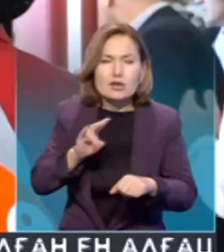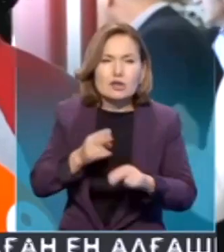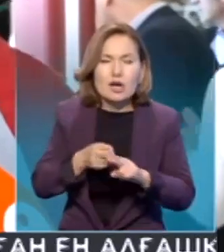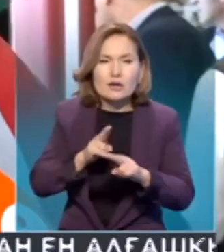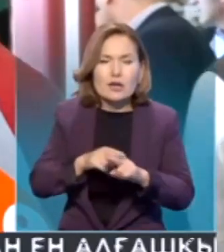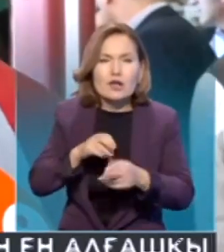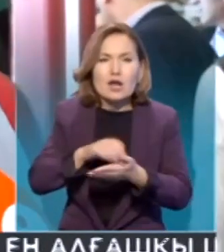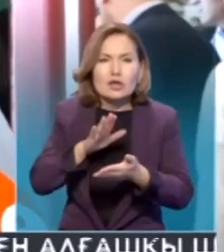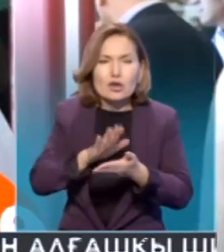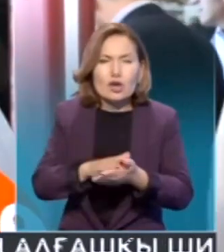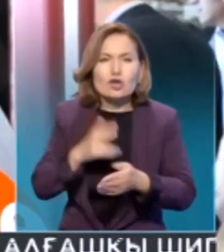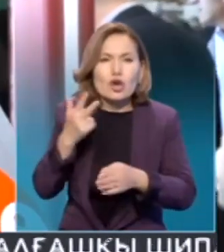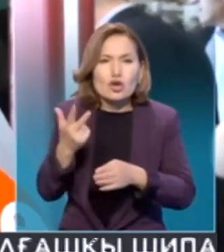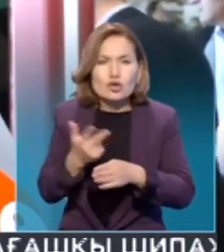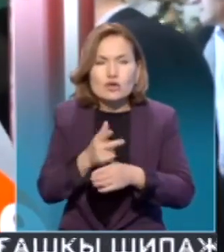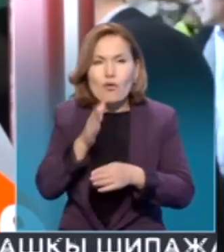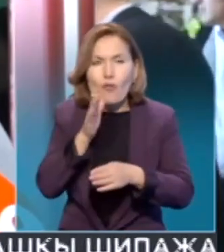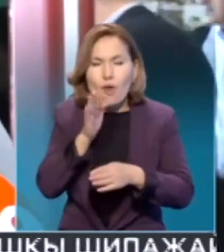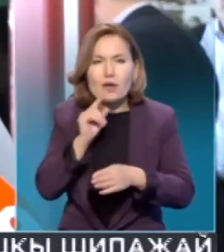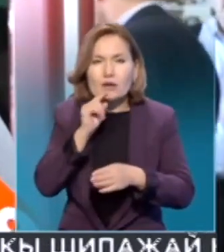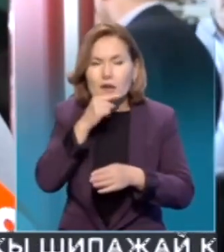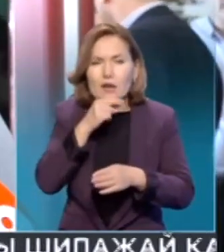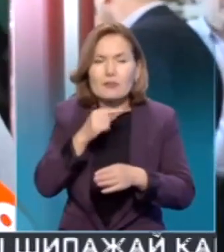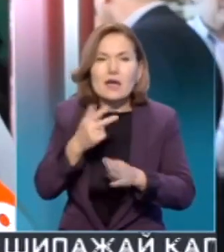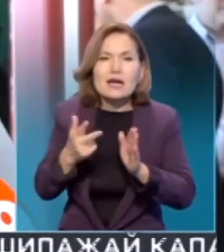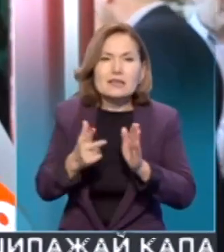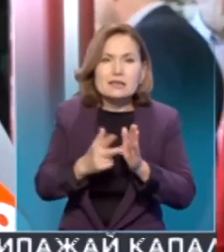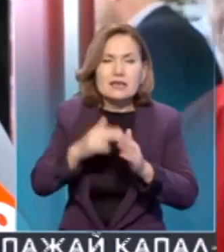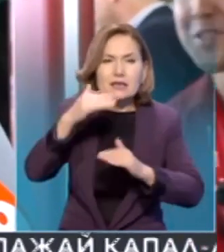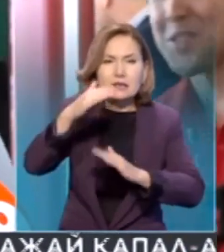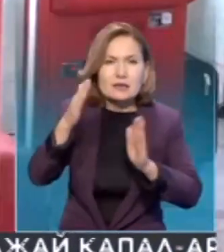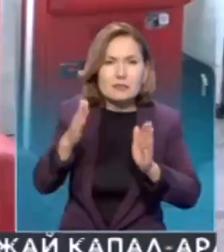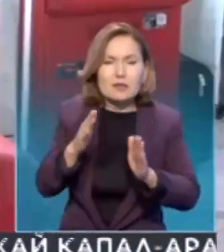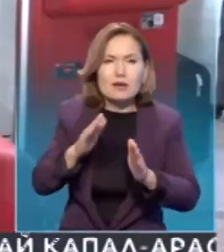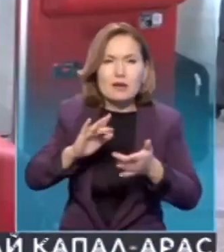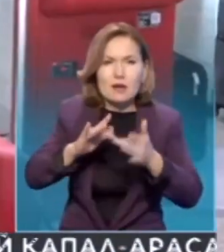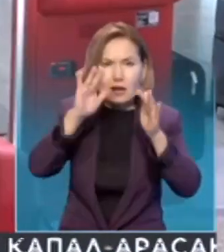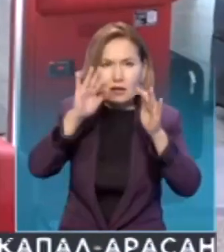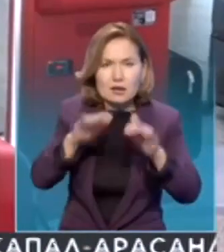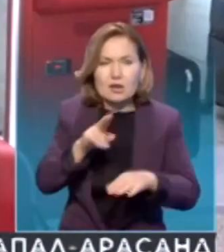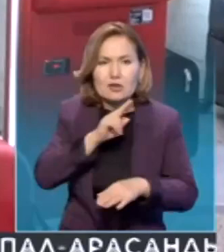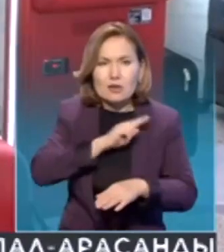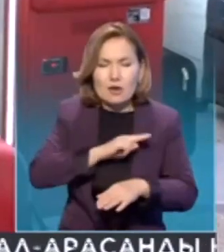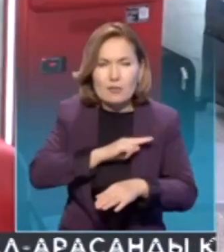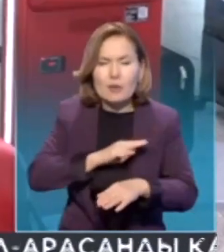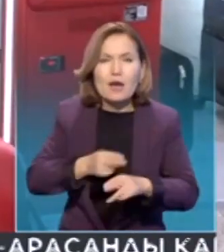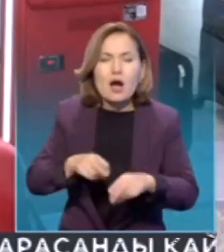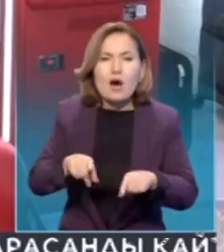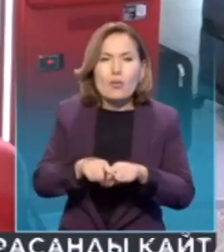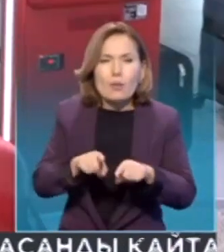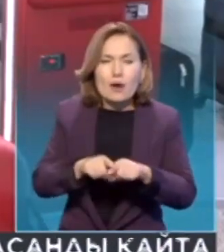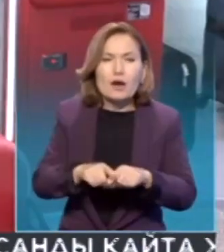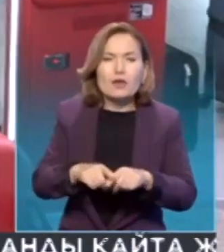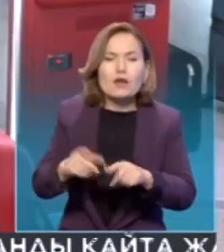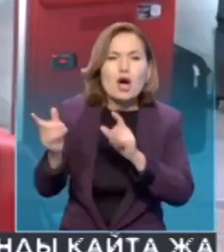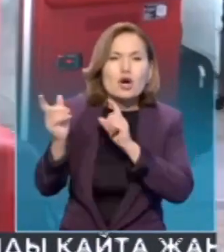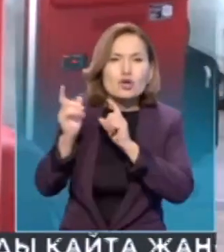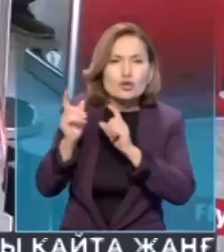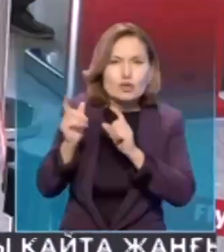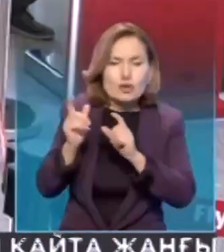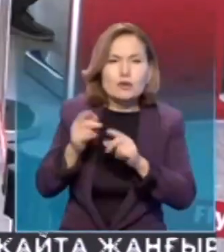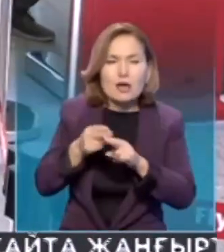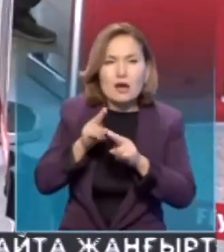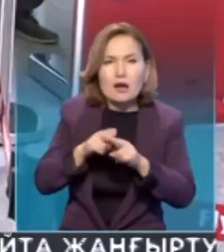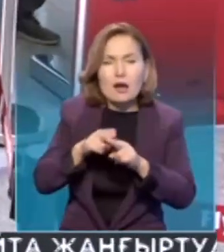3 есеге дейін азайды. Қазір әуежайда 8 терминал жұмыс істеп тұр. Жолаушы Айжан кешен арқылы жүктің анықтама қағазын басып